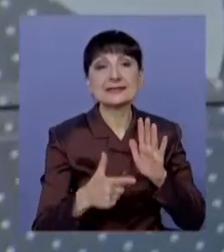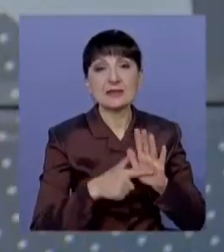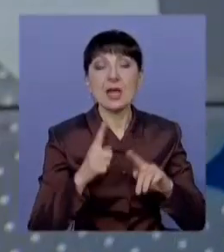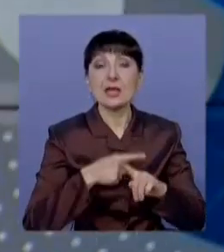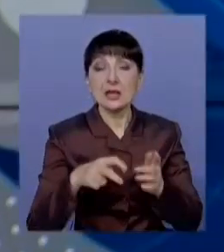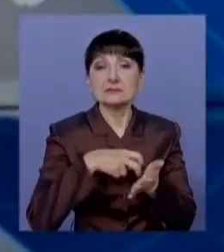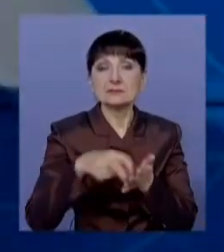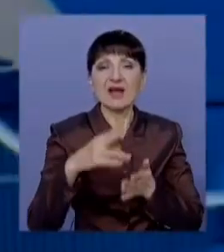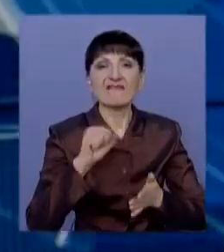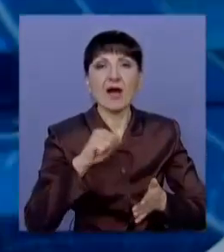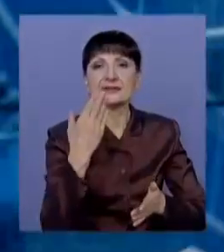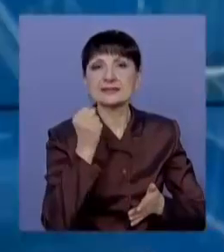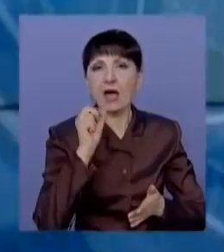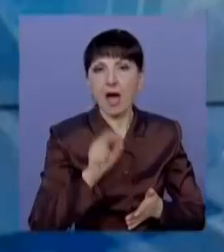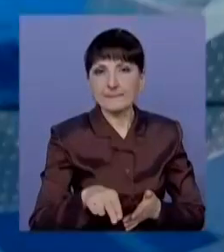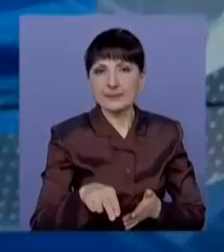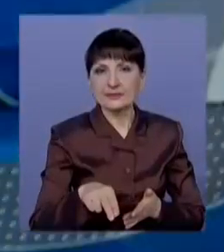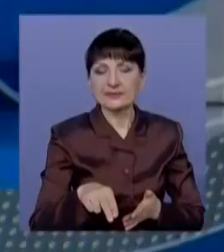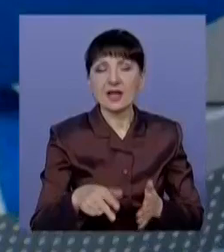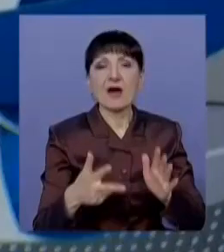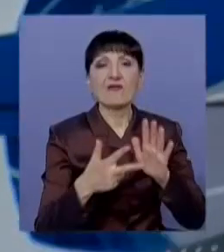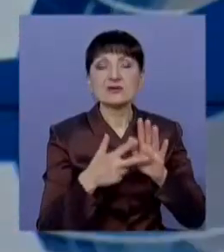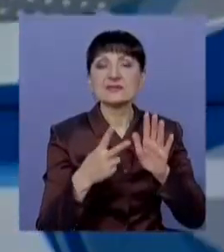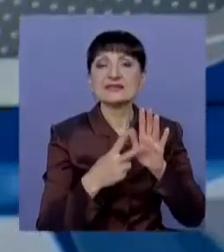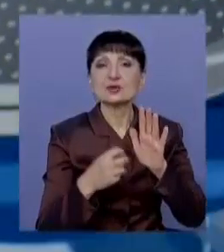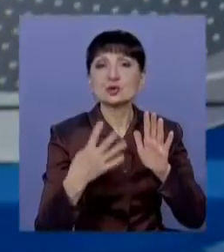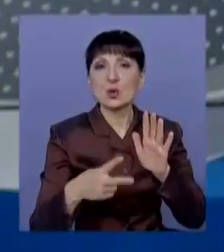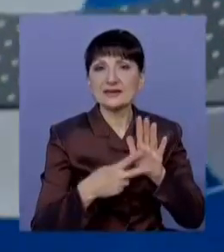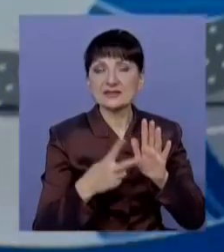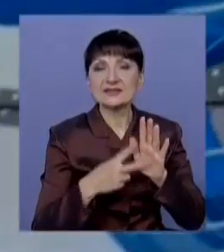266-39-67, а также отправлять смс-сообщение на наш WhatsApp